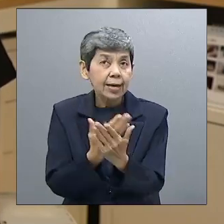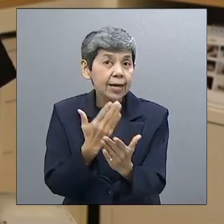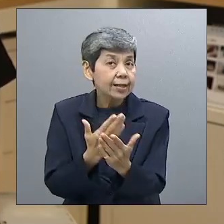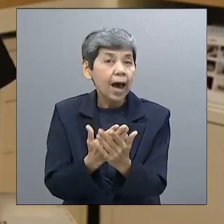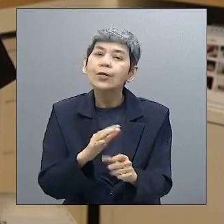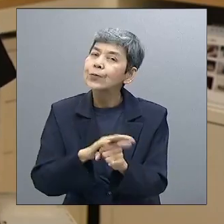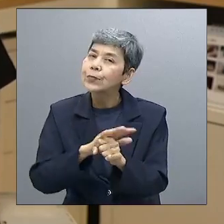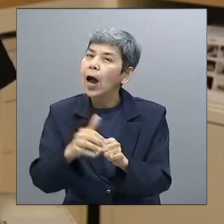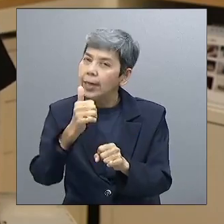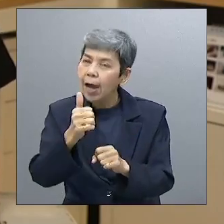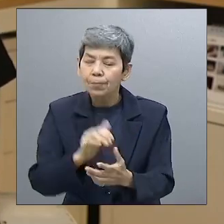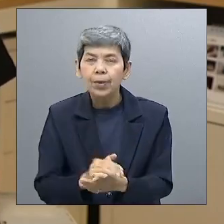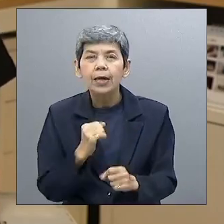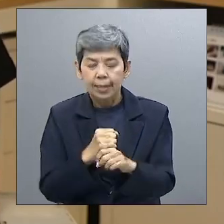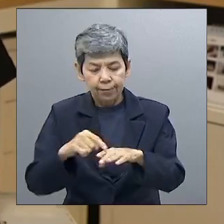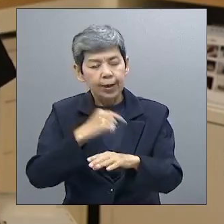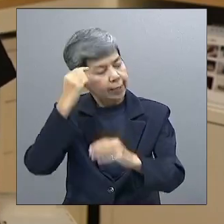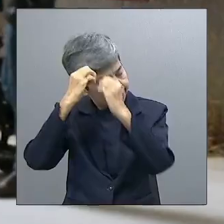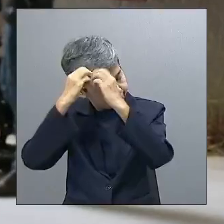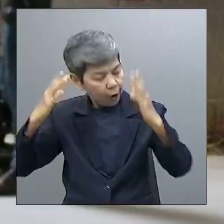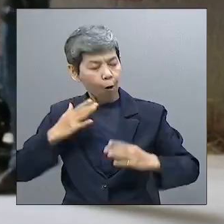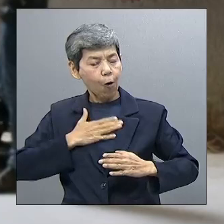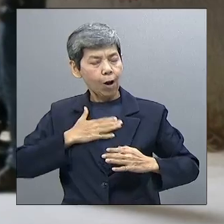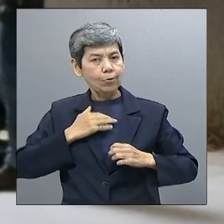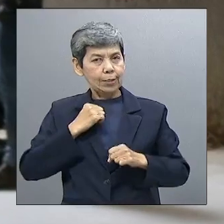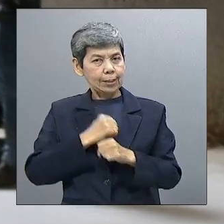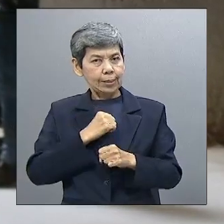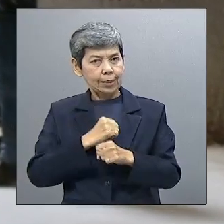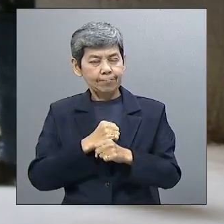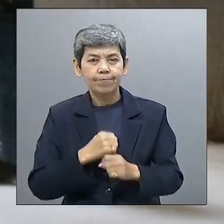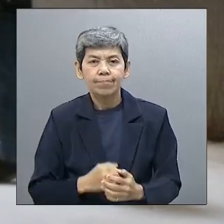พงมากครับก็เป็นการเติมเต็มความฝันของเรา